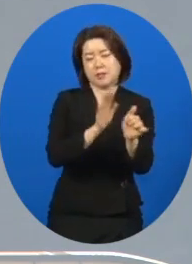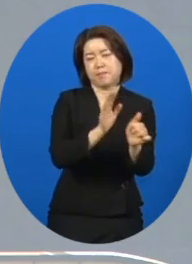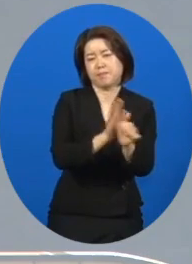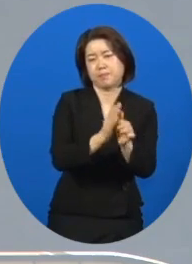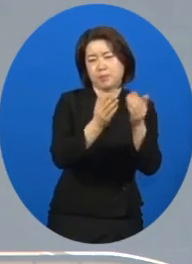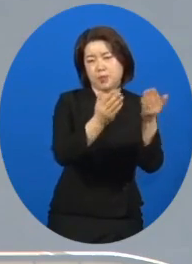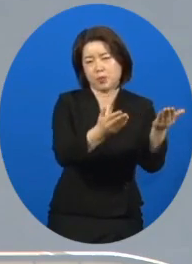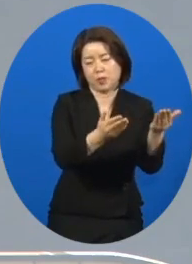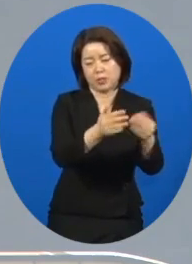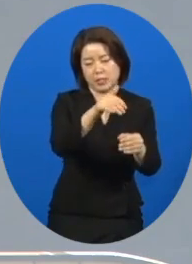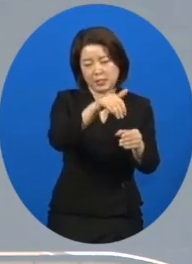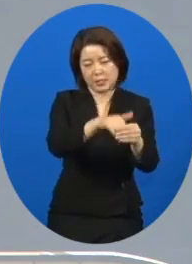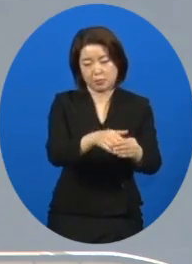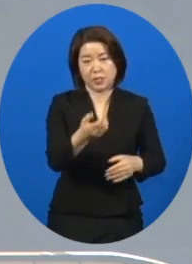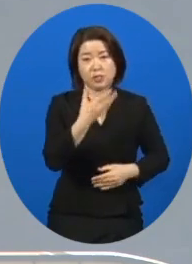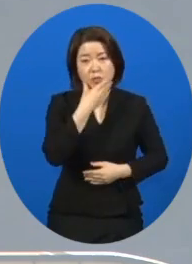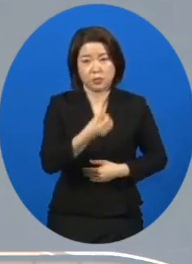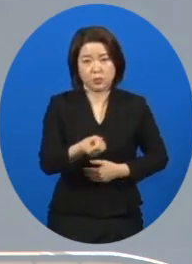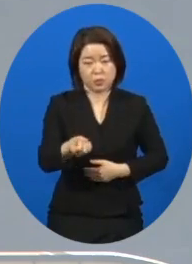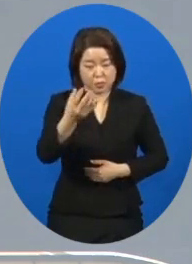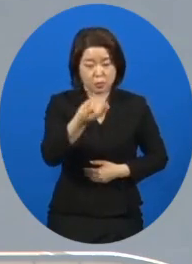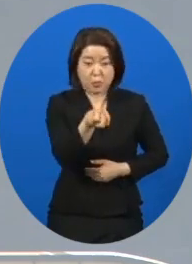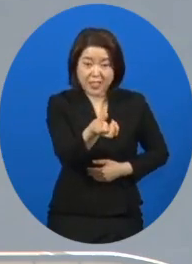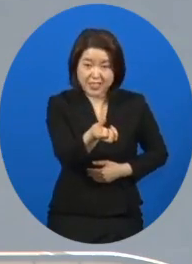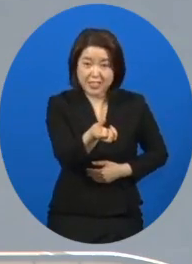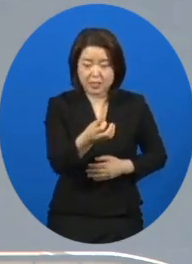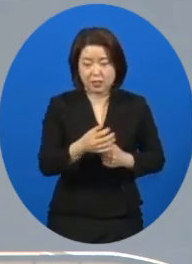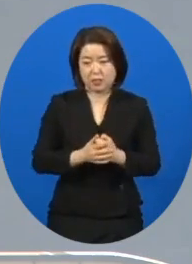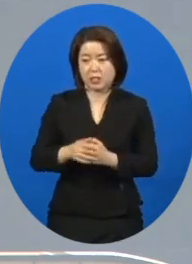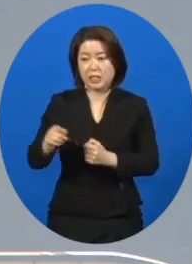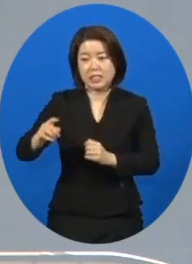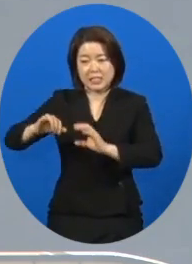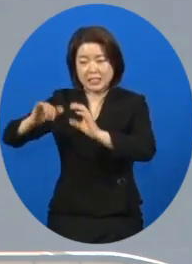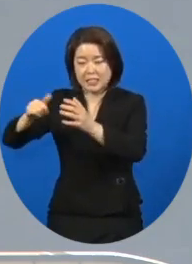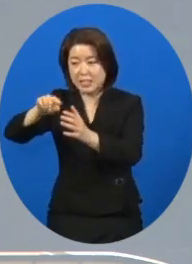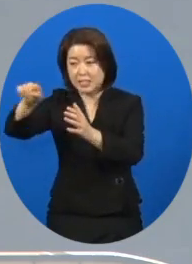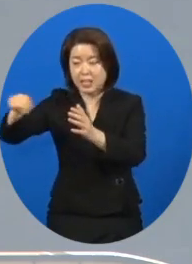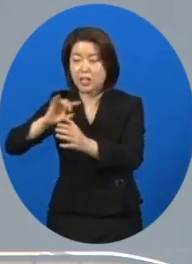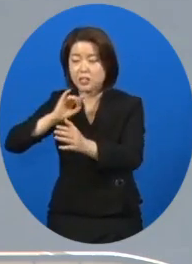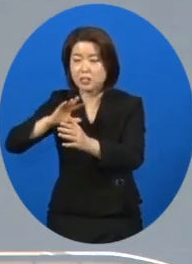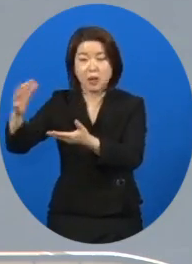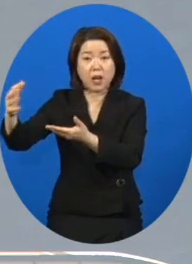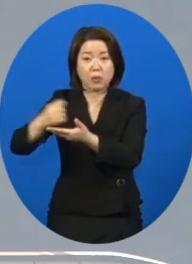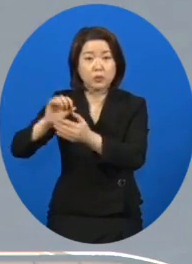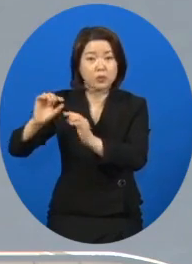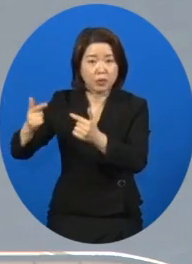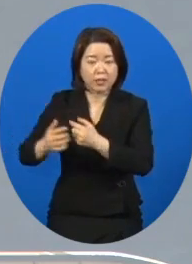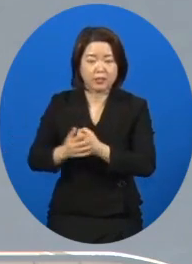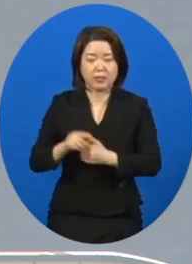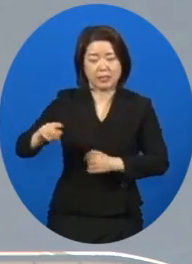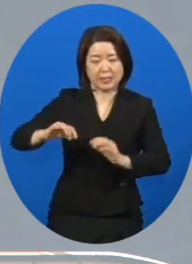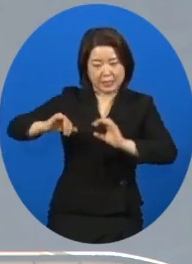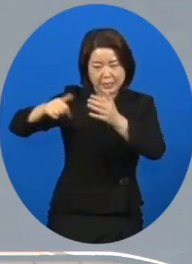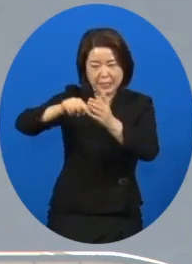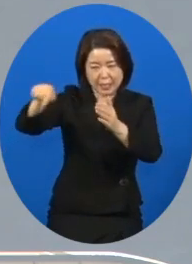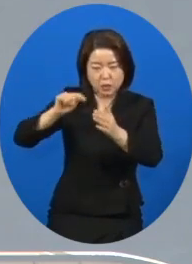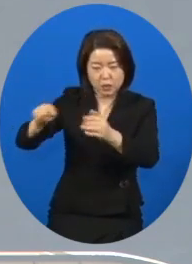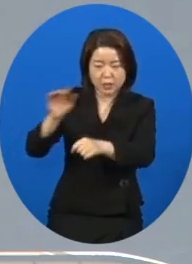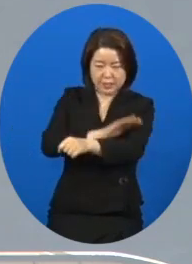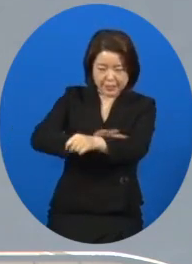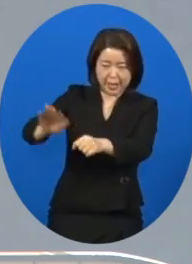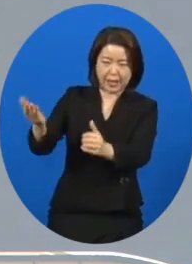심은 이 축복의 씨가 이 세상에서만 다 거두는 거 아닙니다. 이 세상에서 잘